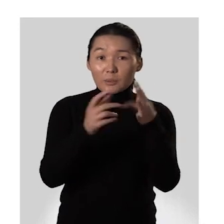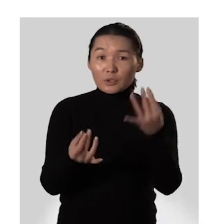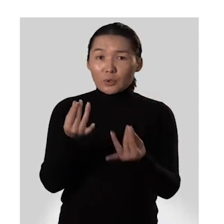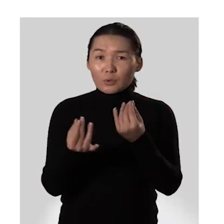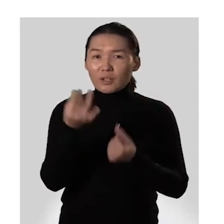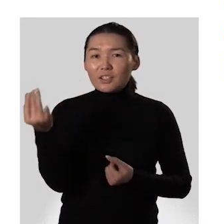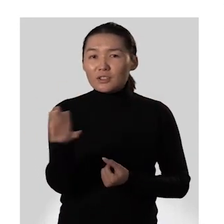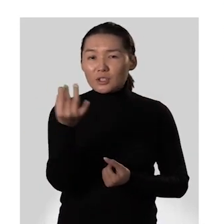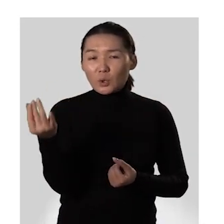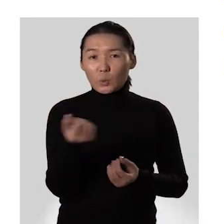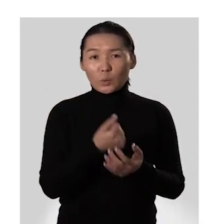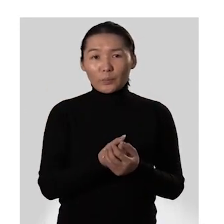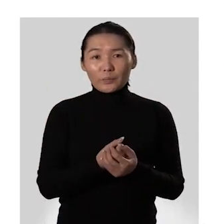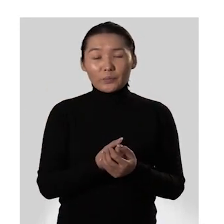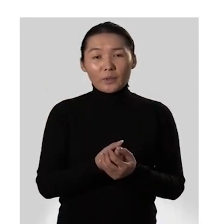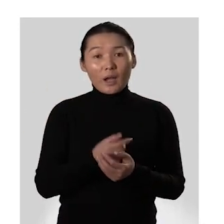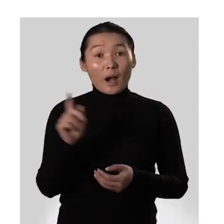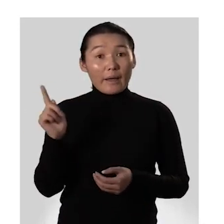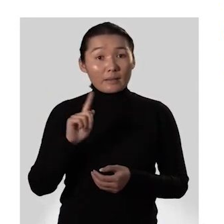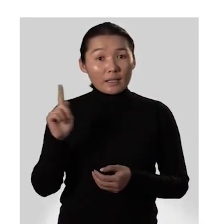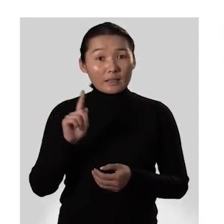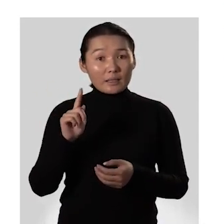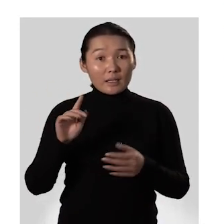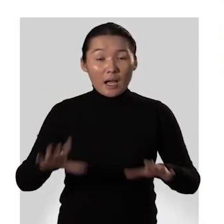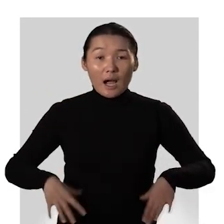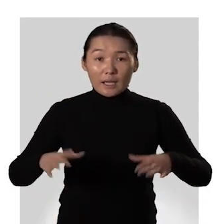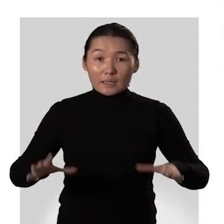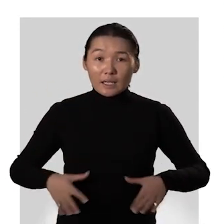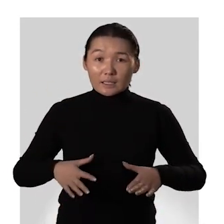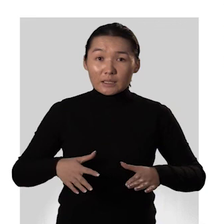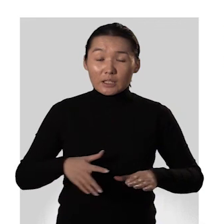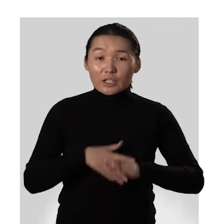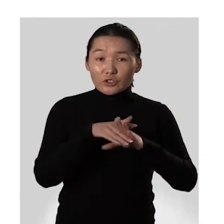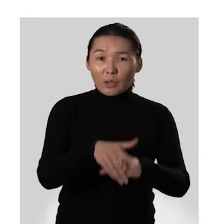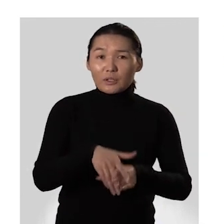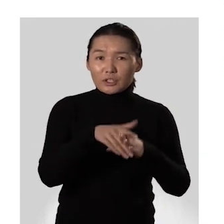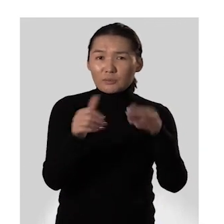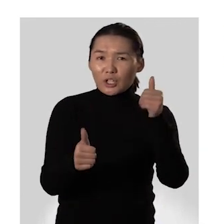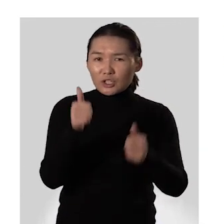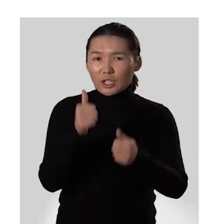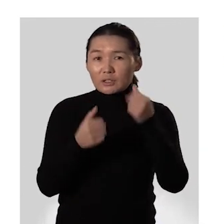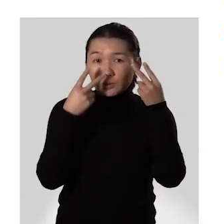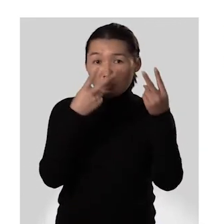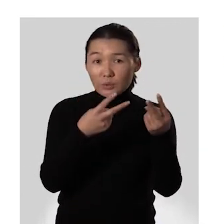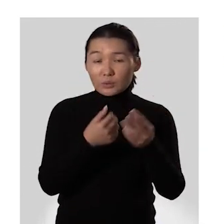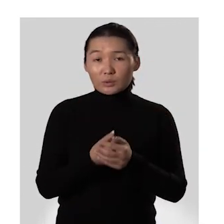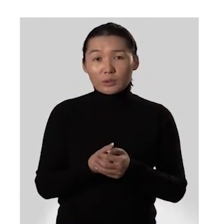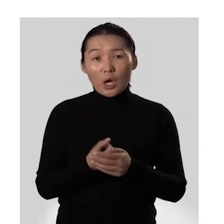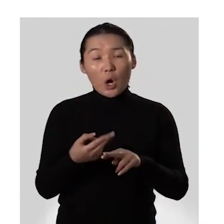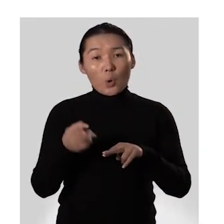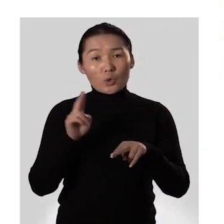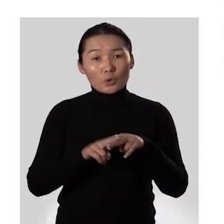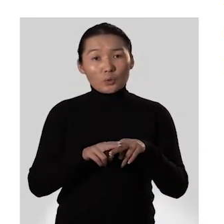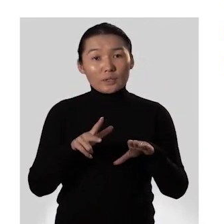кызыктуу. Анткени аттардын чабышып жарышканын көрөсүң. Ошондуктан